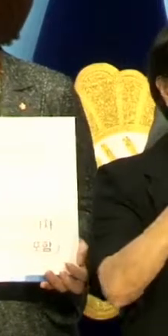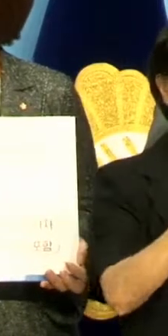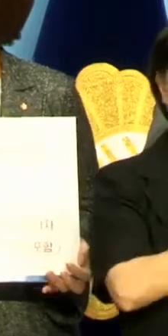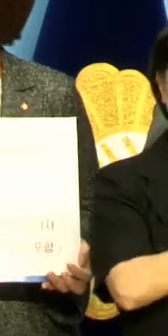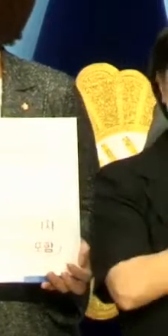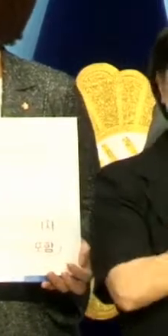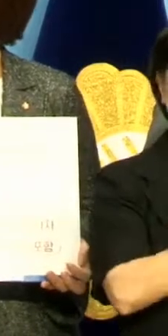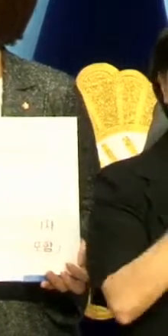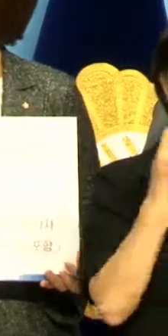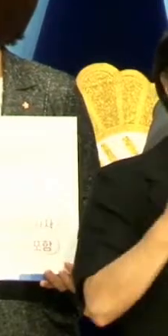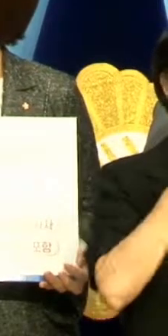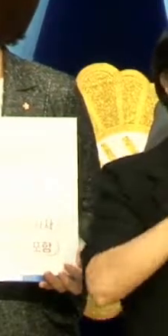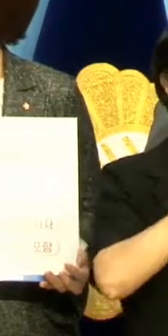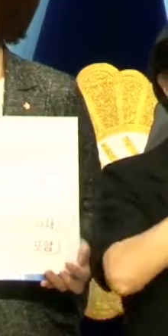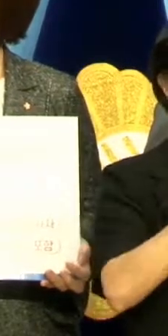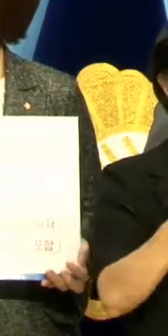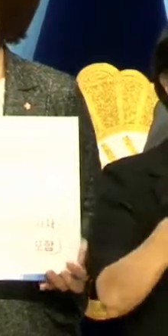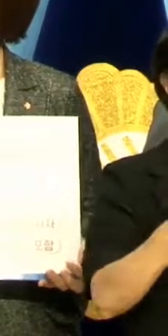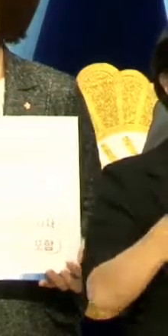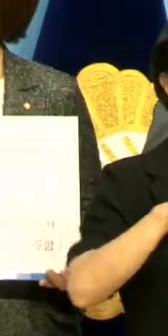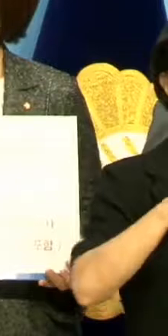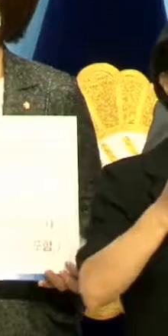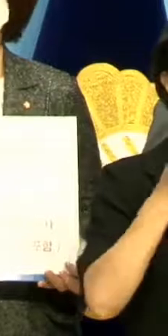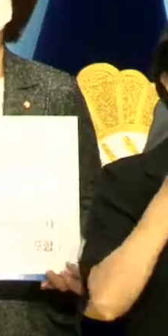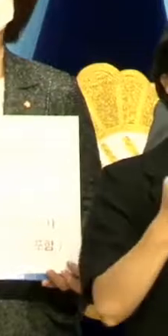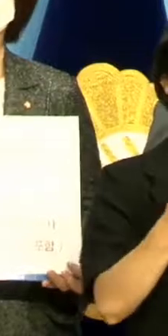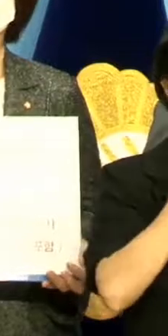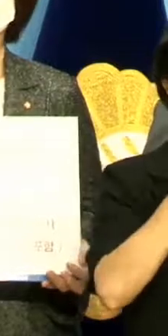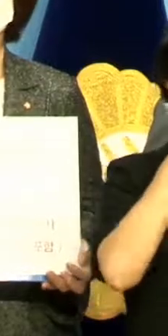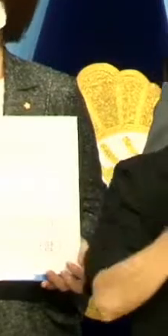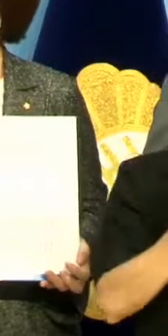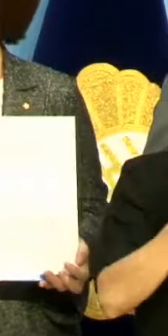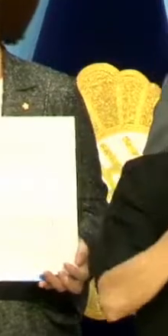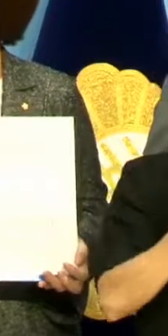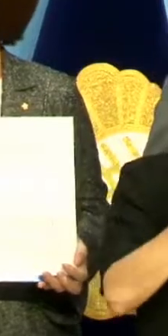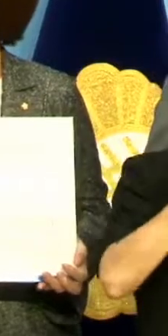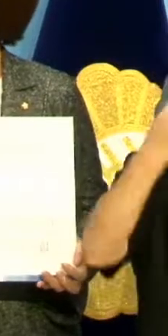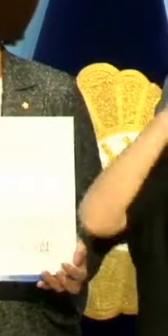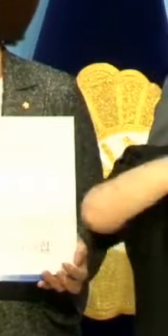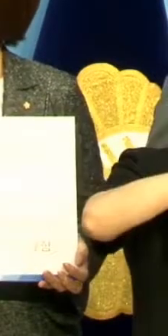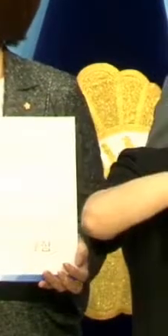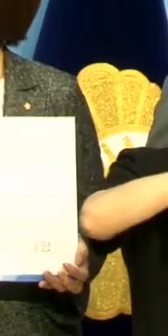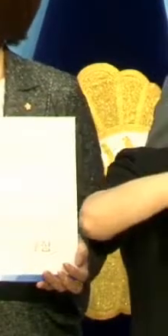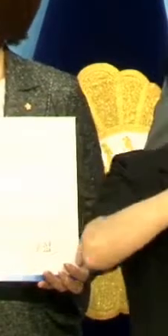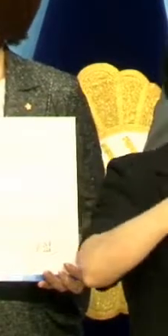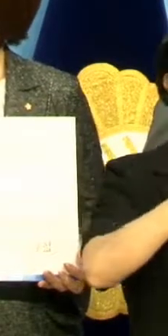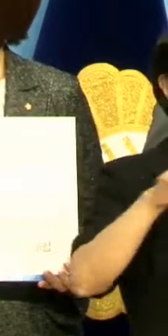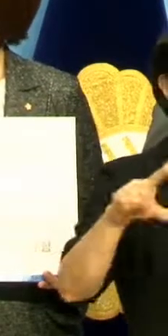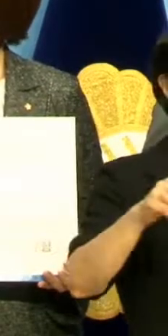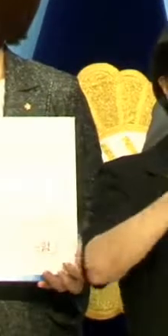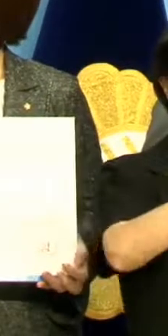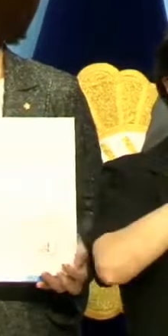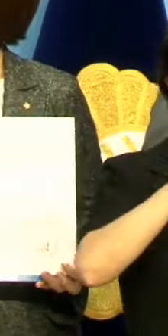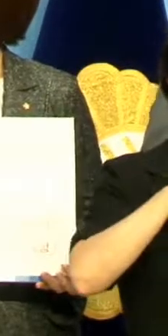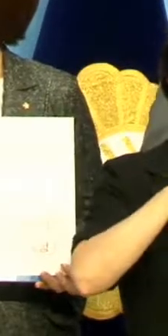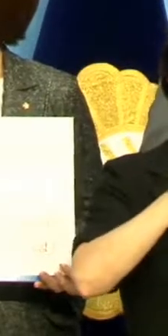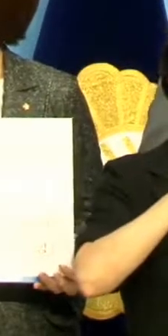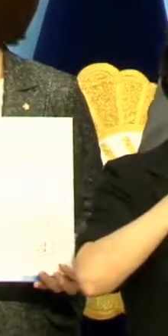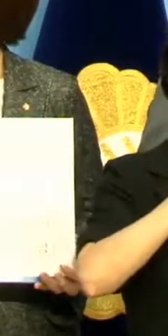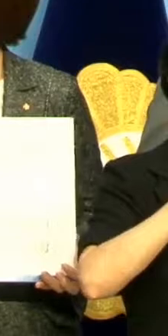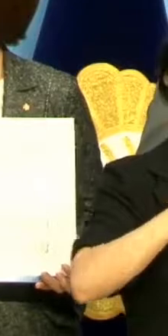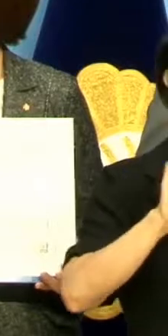중요해서 국민 범 광복로 에 부모 보험료를 추가 하는 방법 등 보편적인 가입과 그 숲